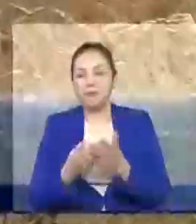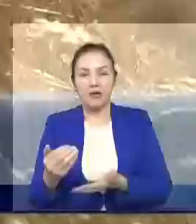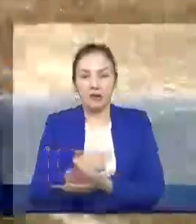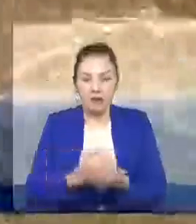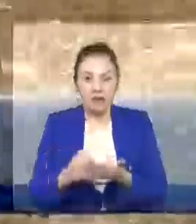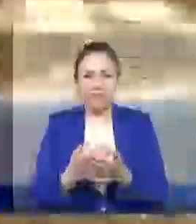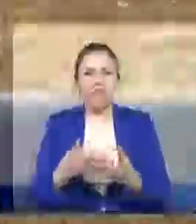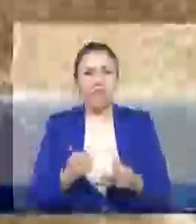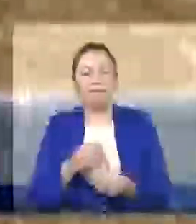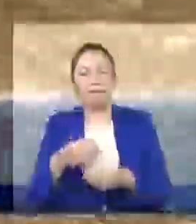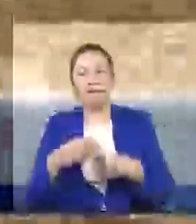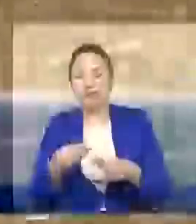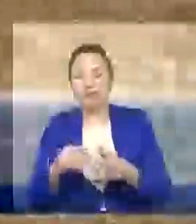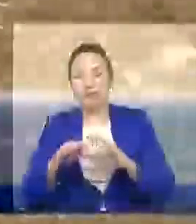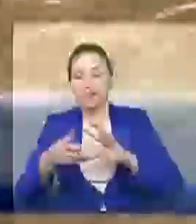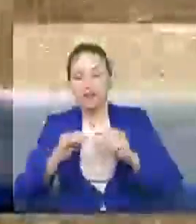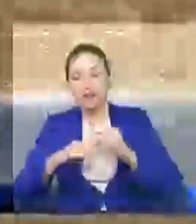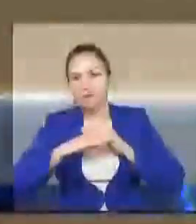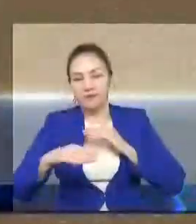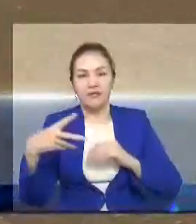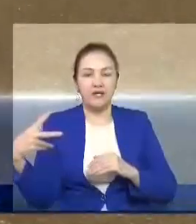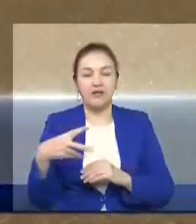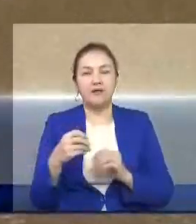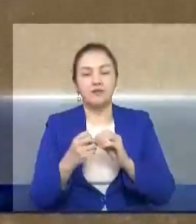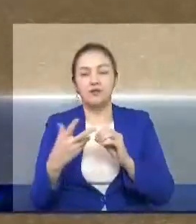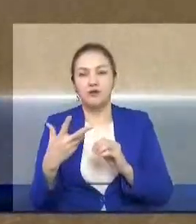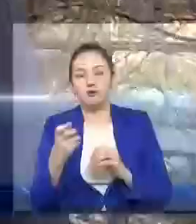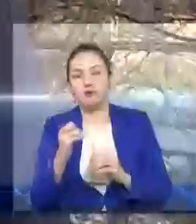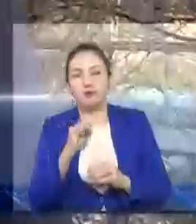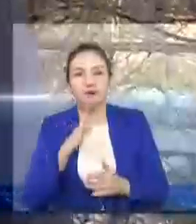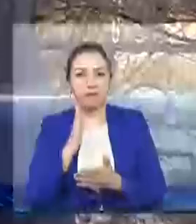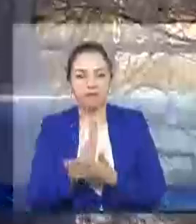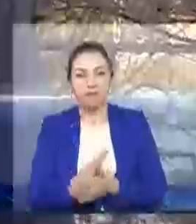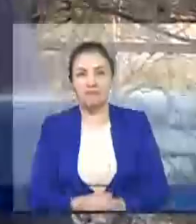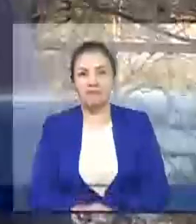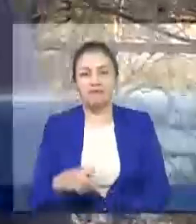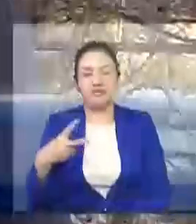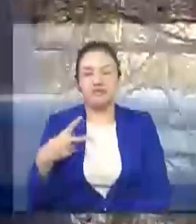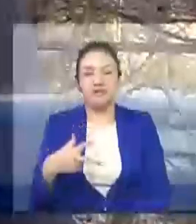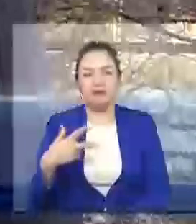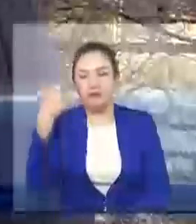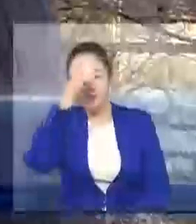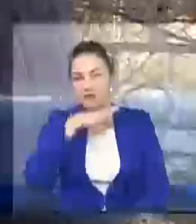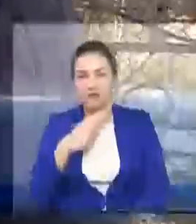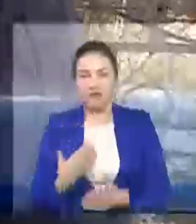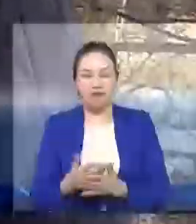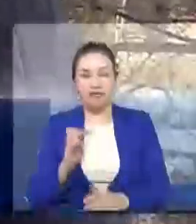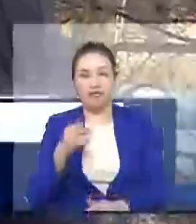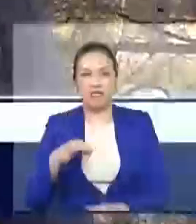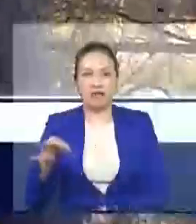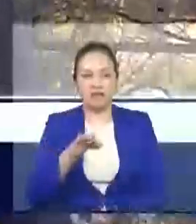алынады. Астыққа бөлінген жалпы егістік көлемі 2300 гектарды құрады. 2023 жылы Қарғалы ауданы бойынша